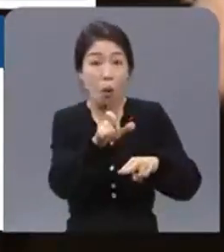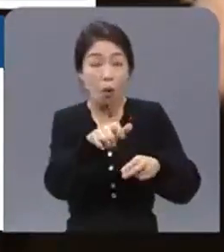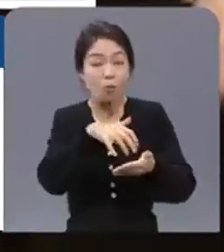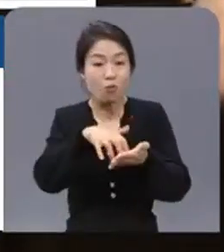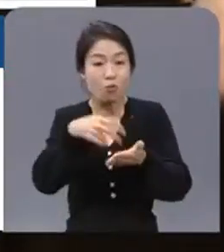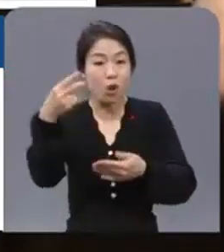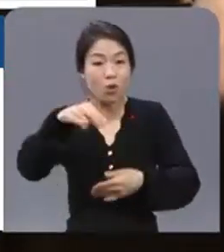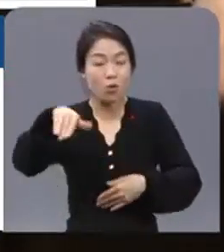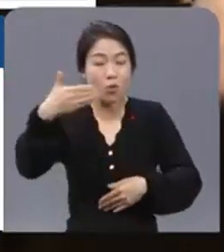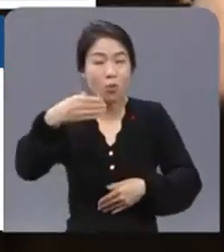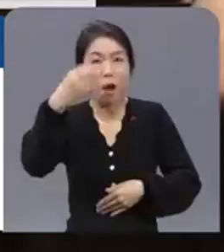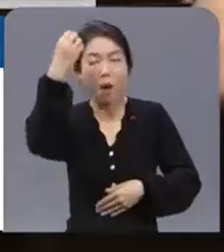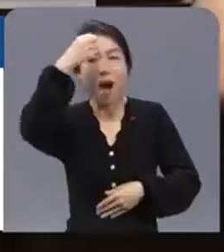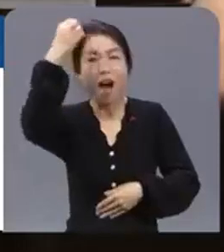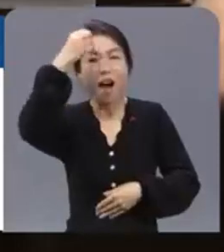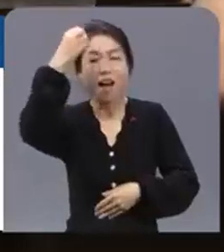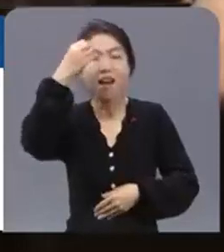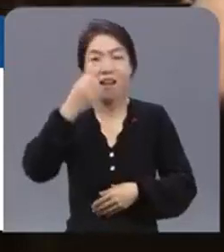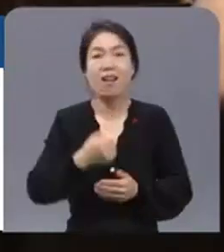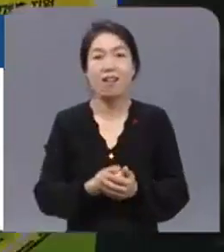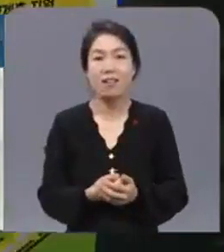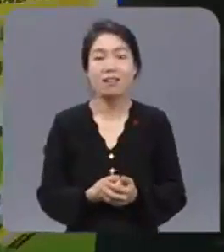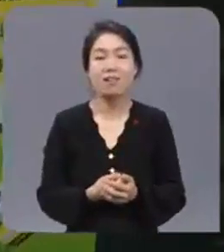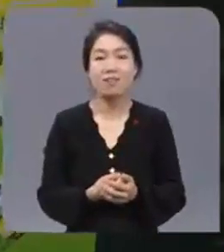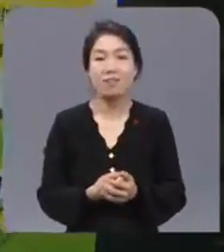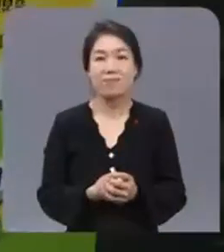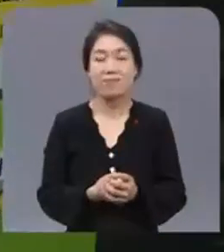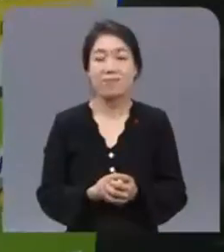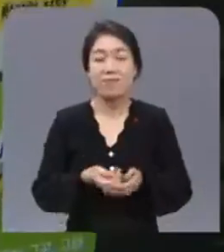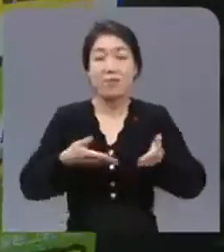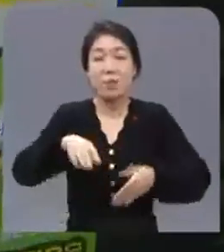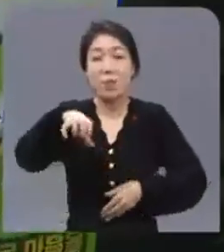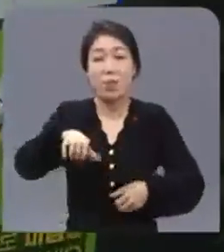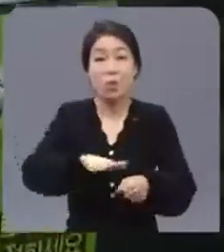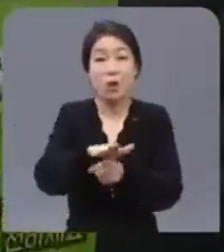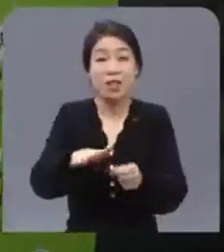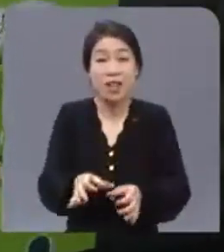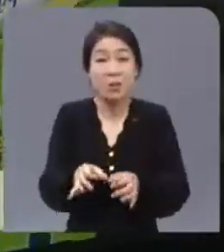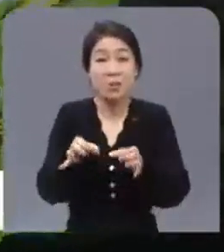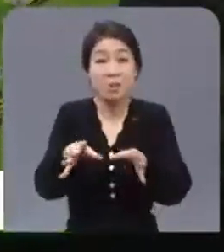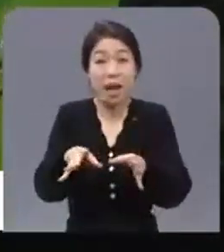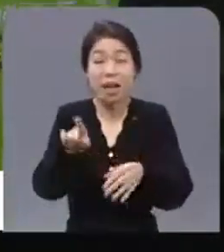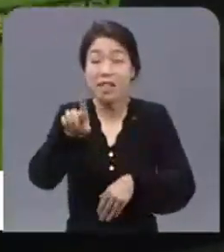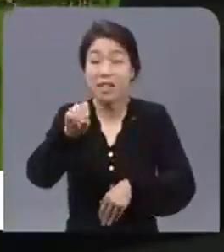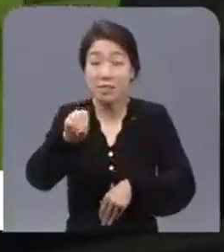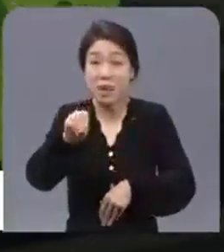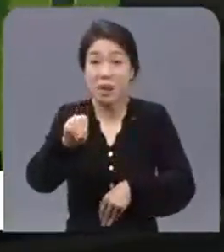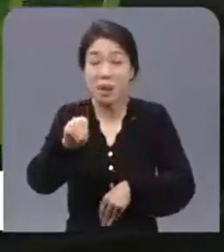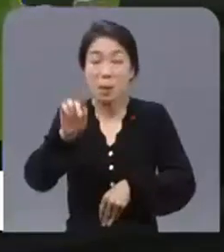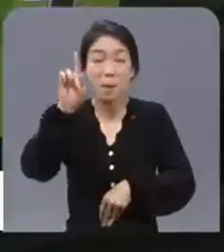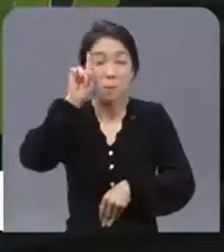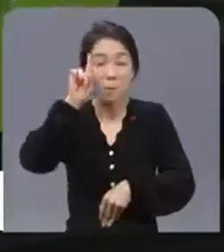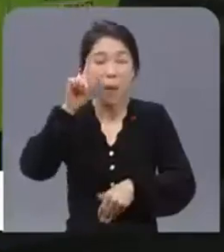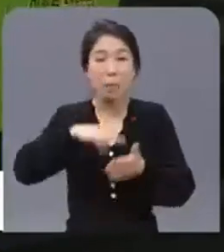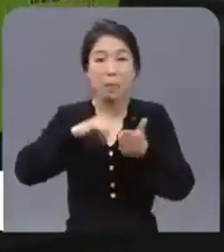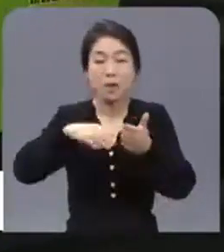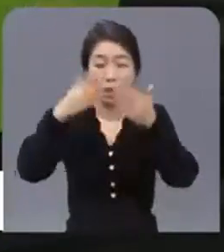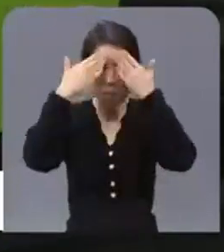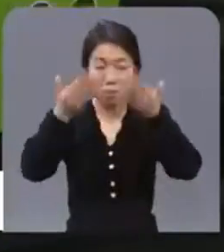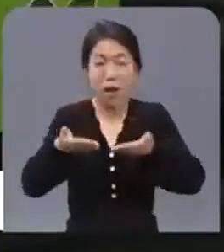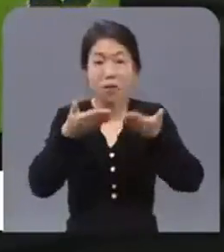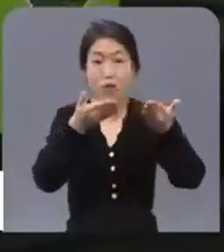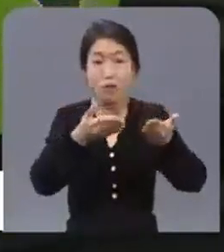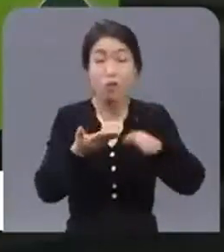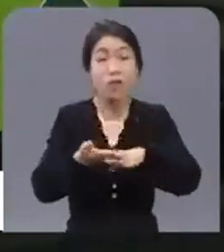그 수가 한 2900개 정도 됩니다 고향사랑기부재는 기부금 10만원까지는 전액공제 그 이상은